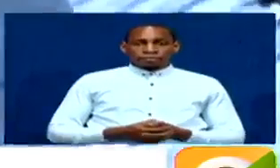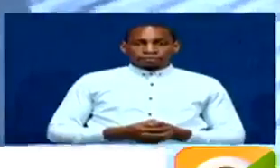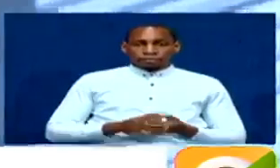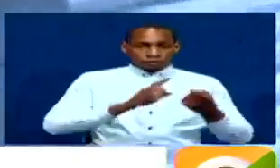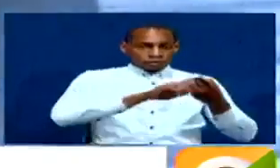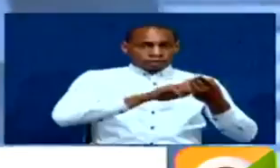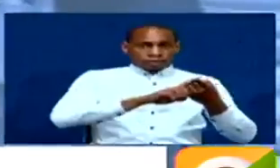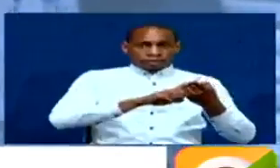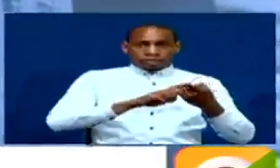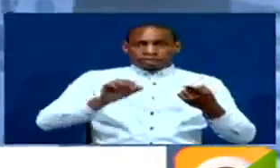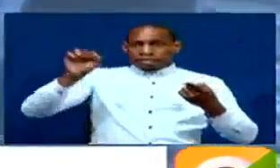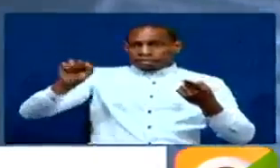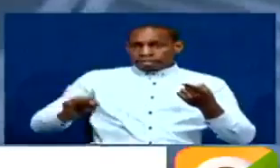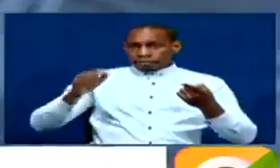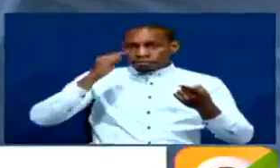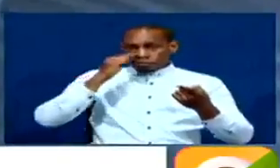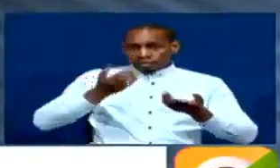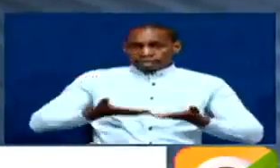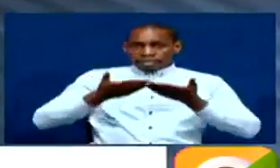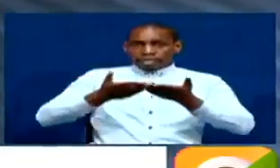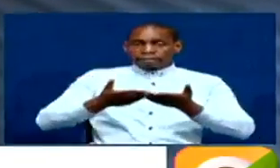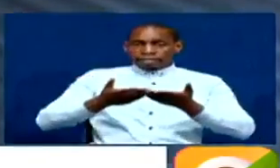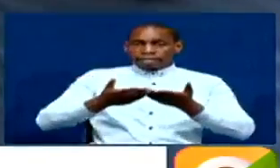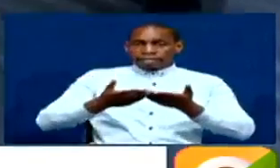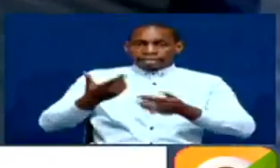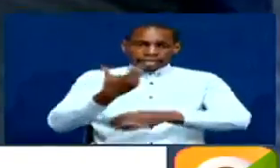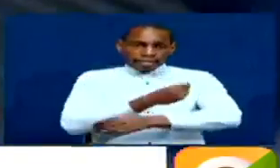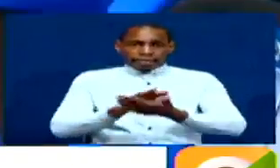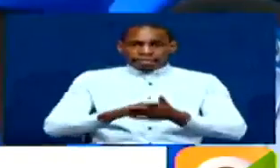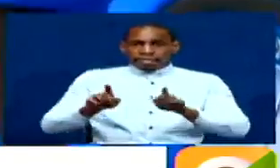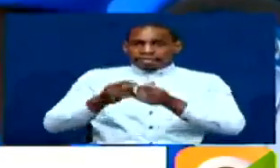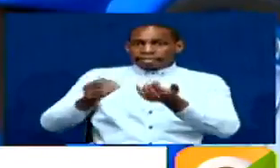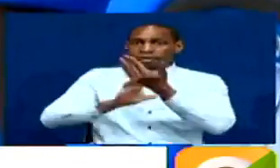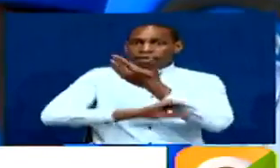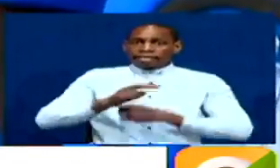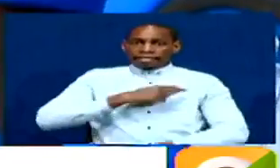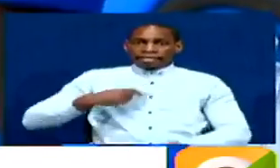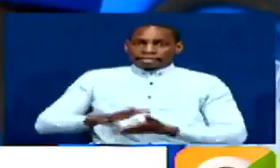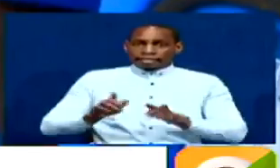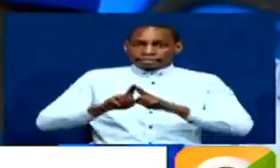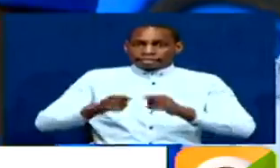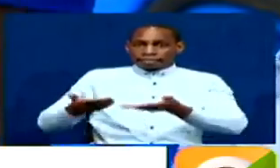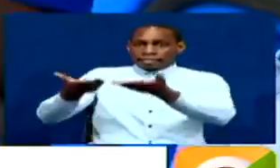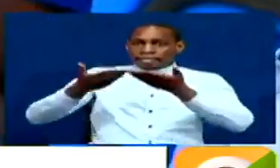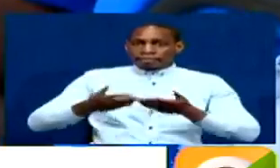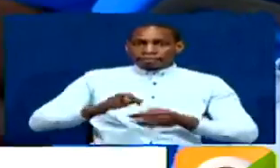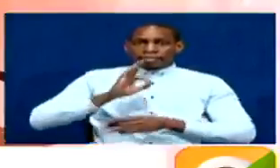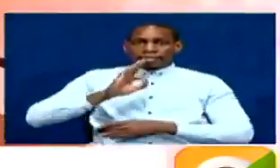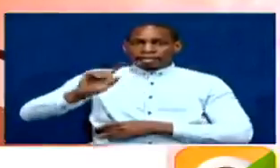Kwani kando na taifa la Sudan Kusini ambalo lilitoa dozi 72,000, sasa taifa la Denmark limesambaza pia dozi